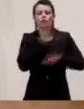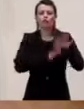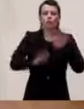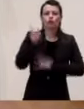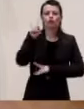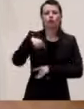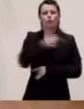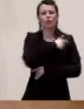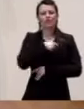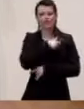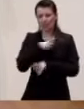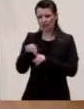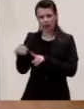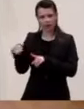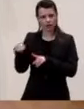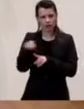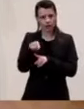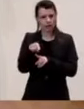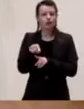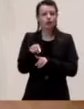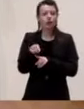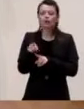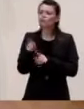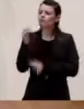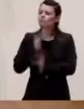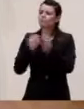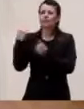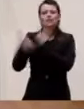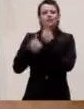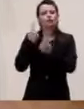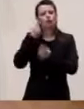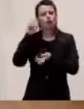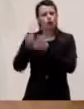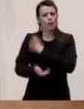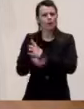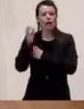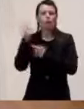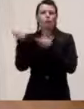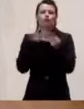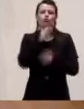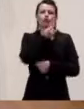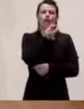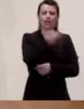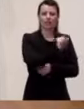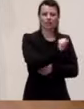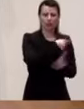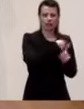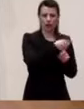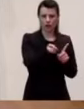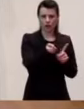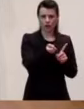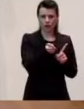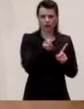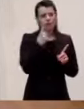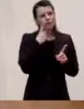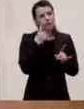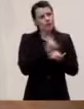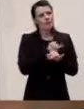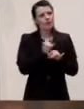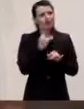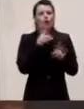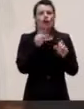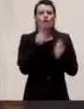ci descrivono una situazione molto complessa nella gestione dell'RSA, in particolare di ordini superiori